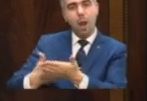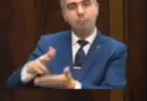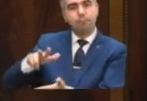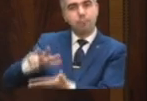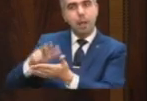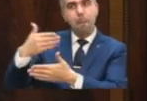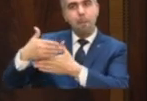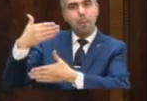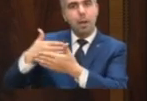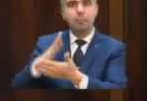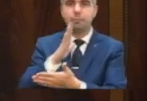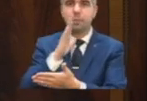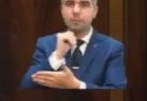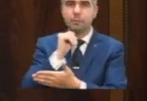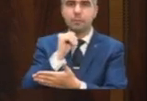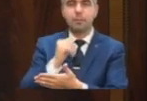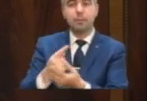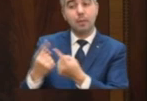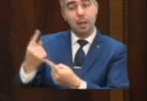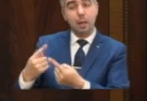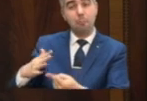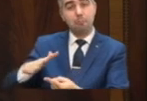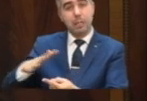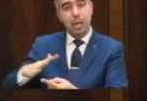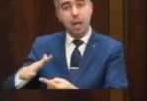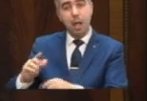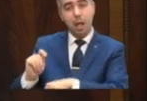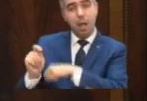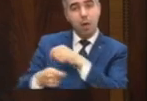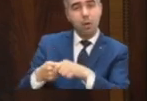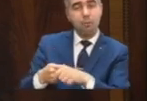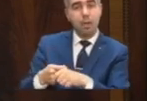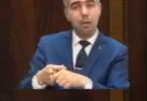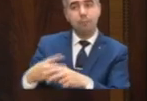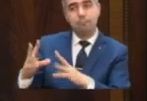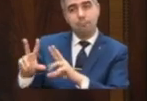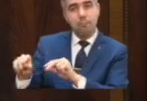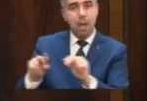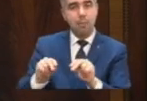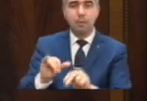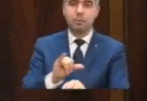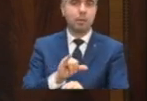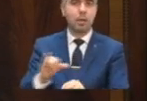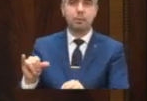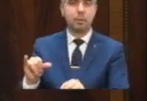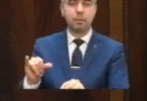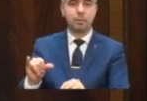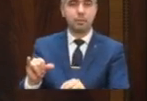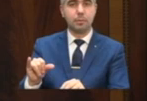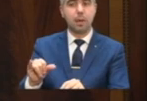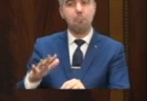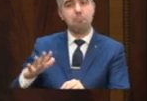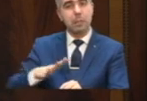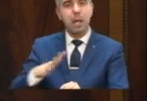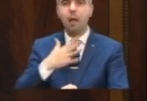بل هناك اختلافات بين مجال قروي وآخر من حيث الحصول على هذه التراخيص، وهذا فيه حيف كبير